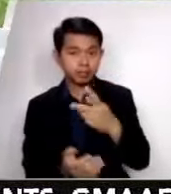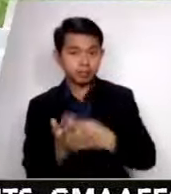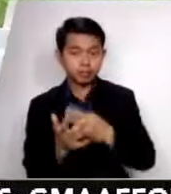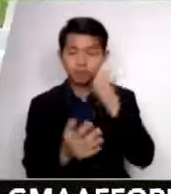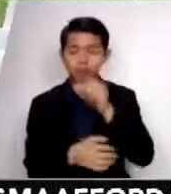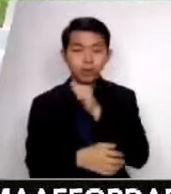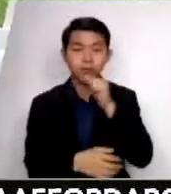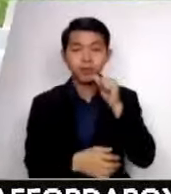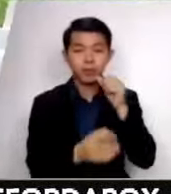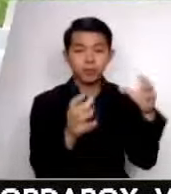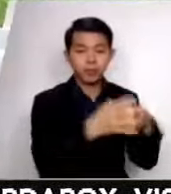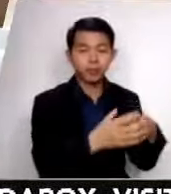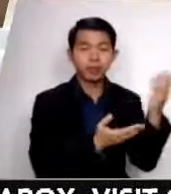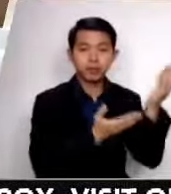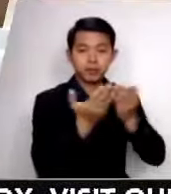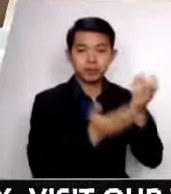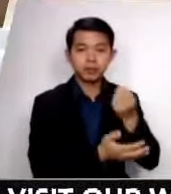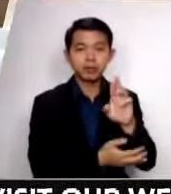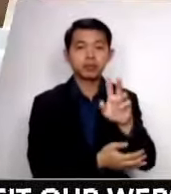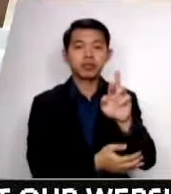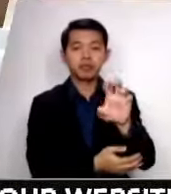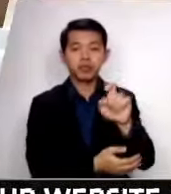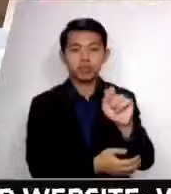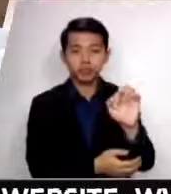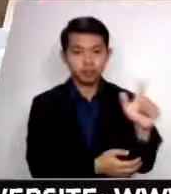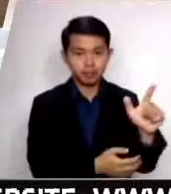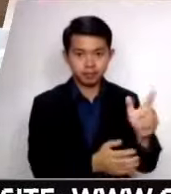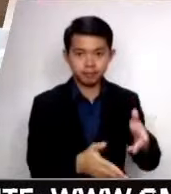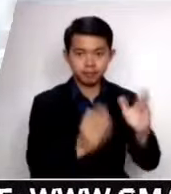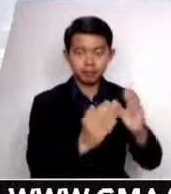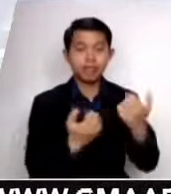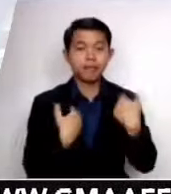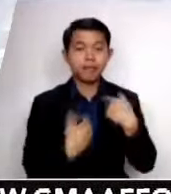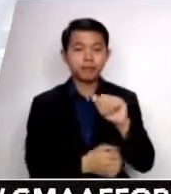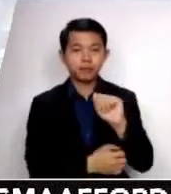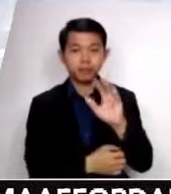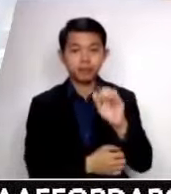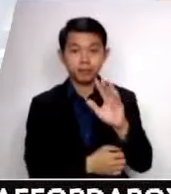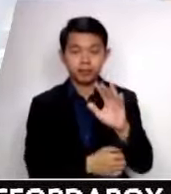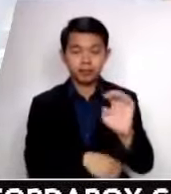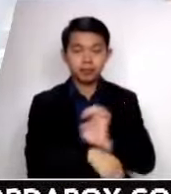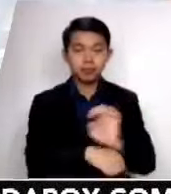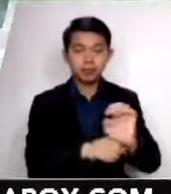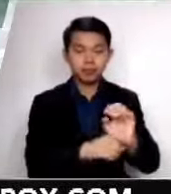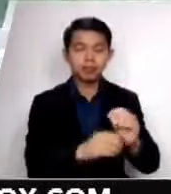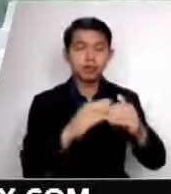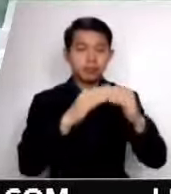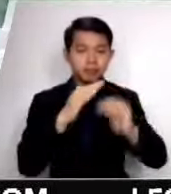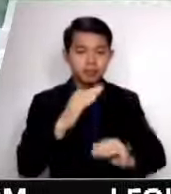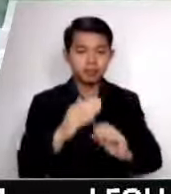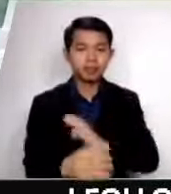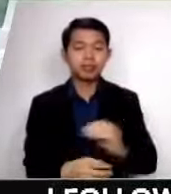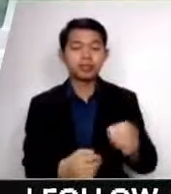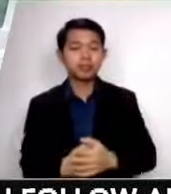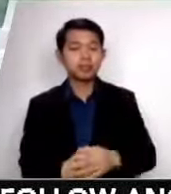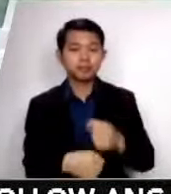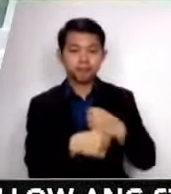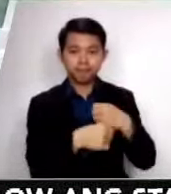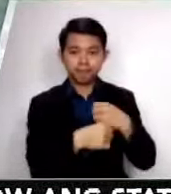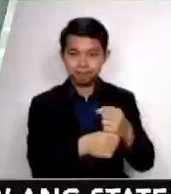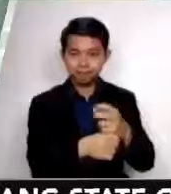service o retail establishments na may 15 empleyado pababa at manufacturing establishments na mas mababa sa 10 ang